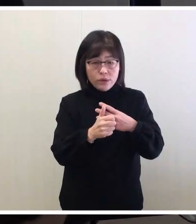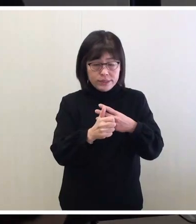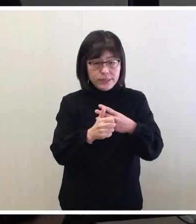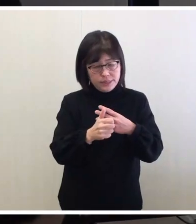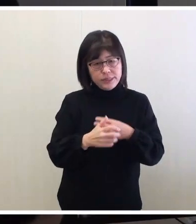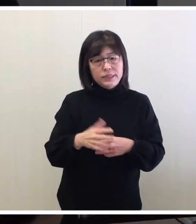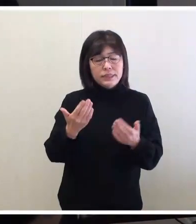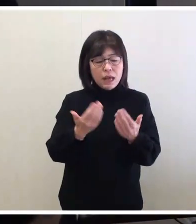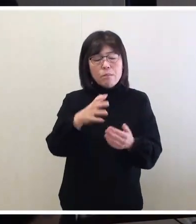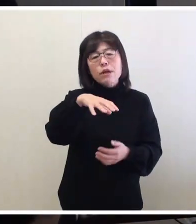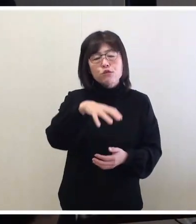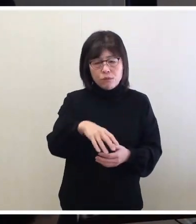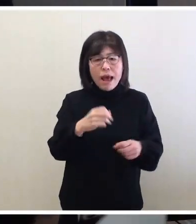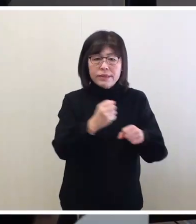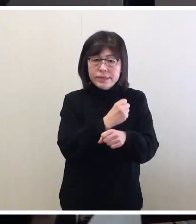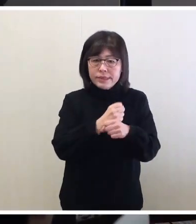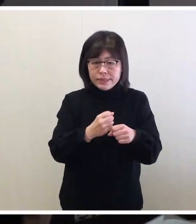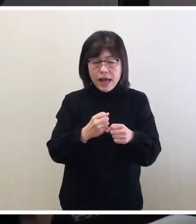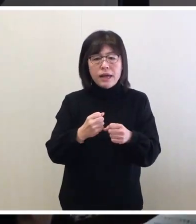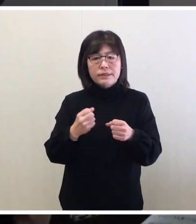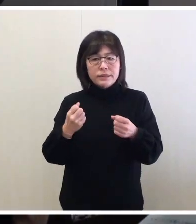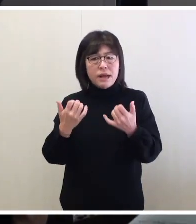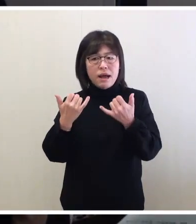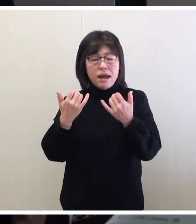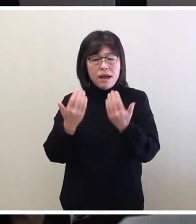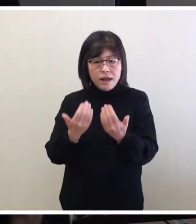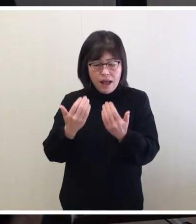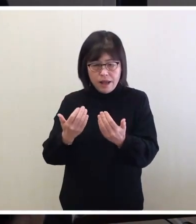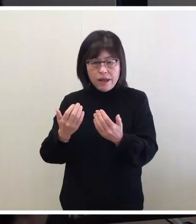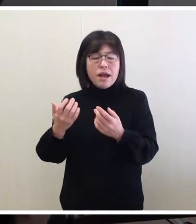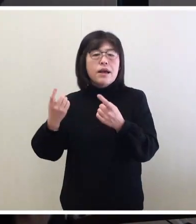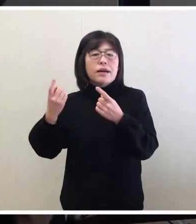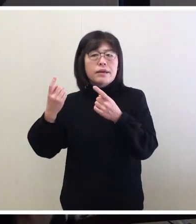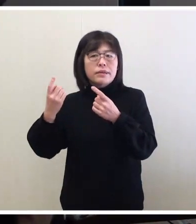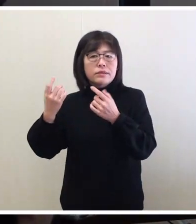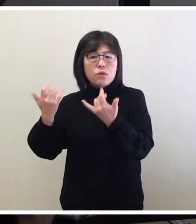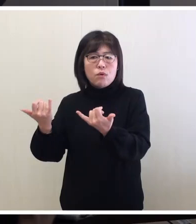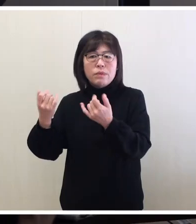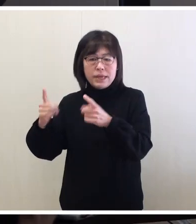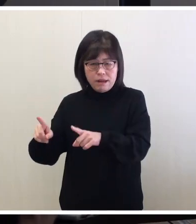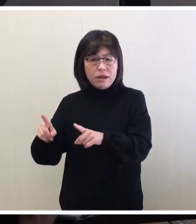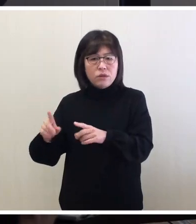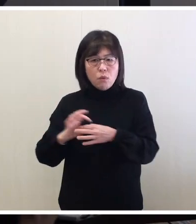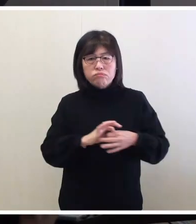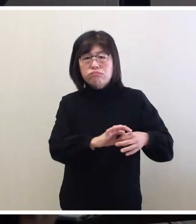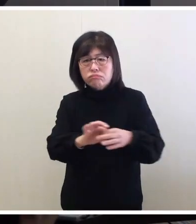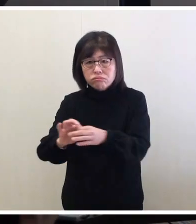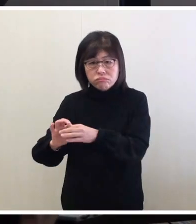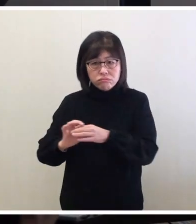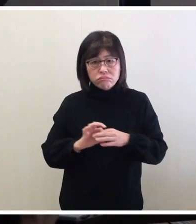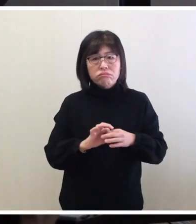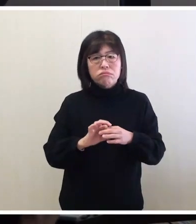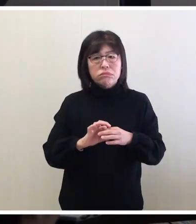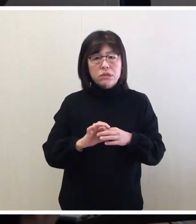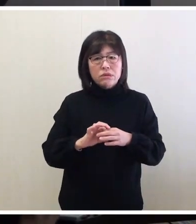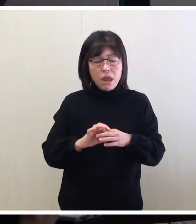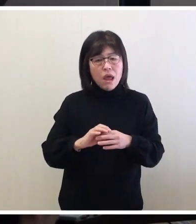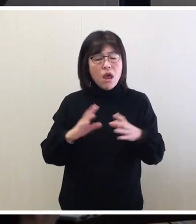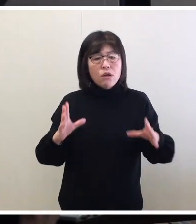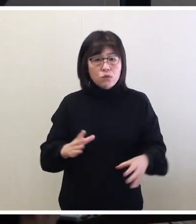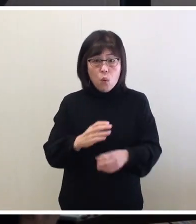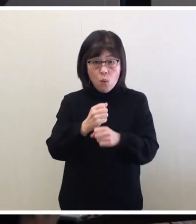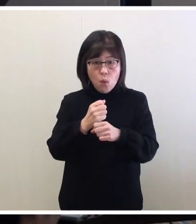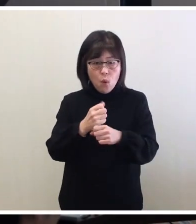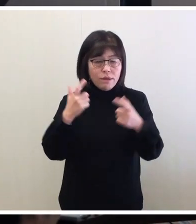王子キャンパスでは産官学民連携のプロジェクトを通じて地域社会のアントレプレナーシップの醸成も図ります